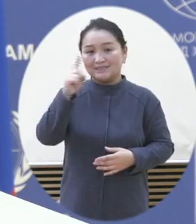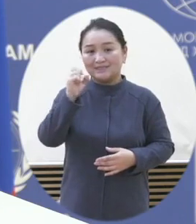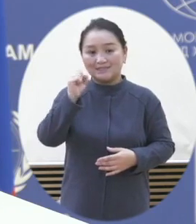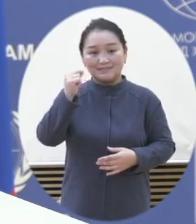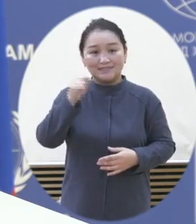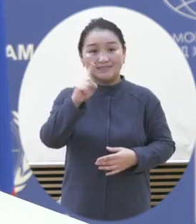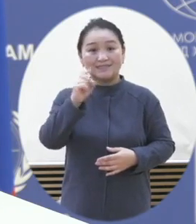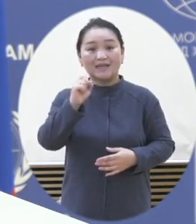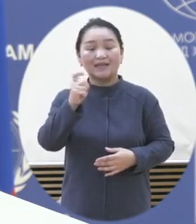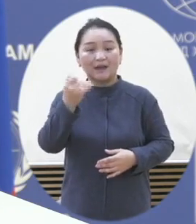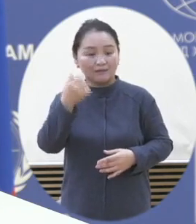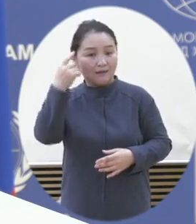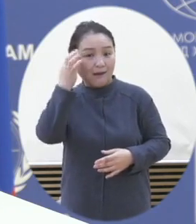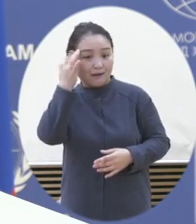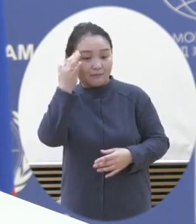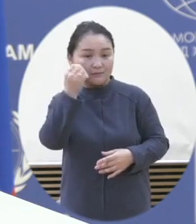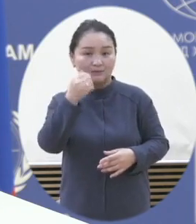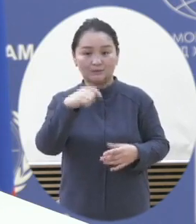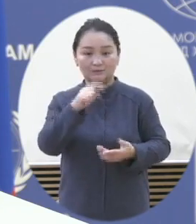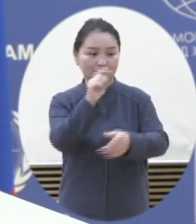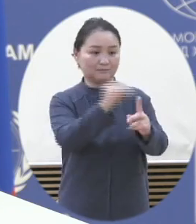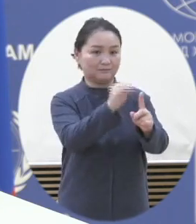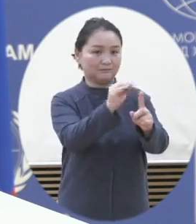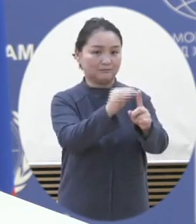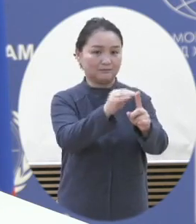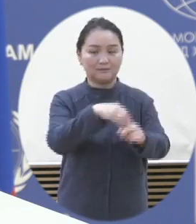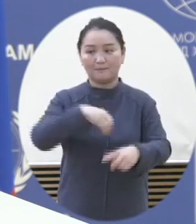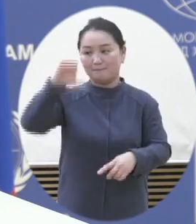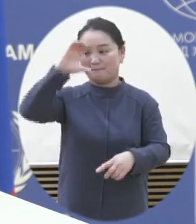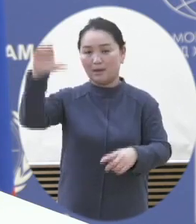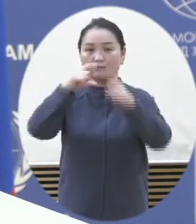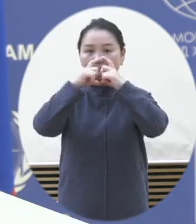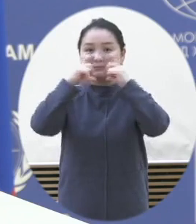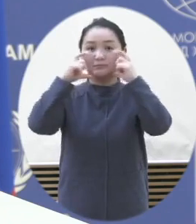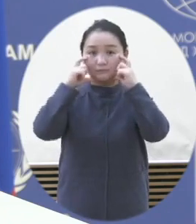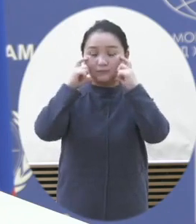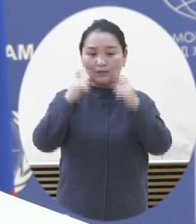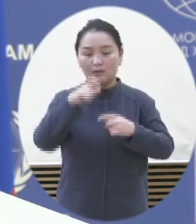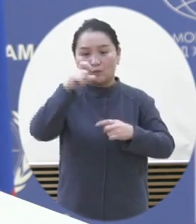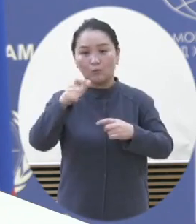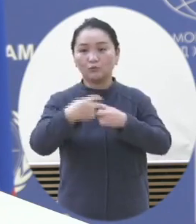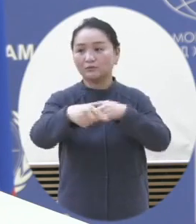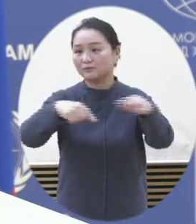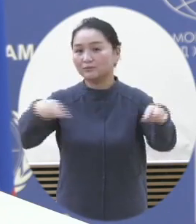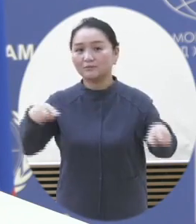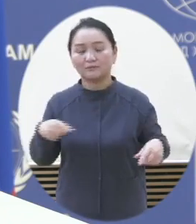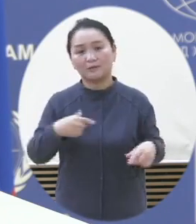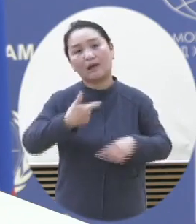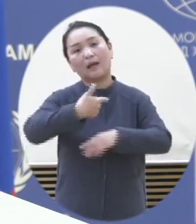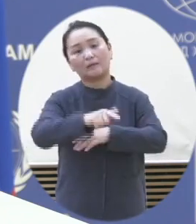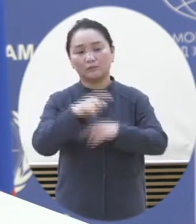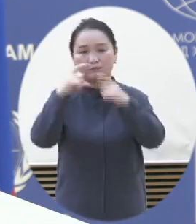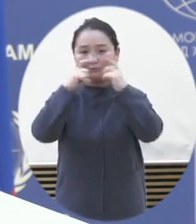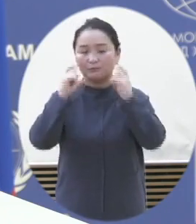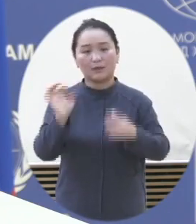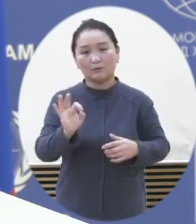шаардахаар зүүж одоо үзүүлэх гэж зүүж ийн гэсэн үг байна юм тий. За тэгээд хүн хоорондын зай барих одоо энэ дадал маань ямар байна вэ гэхээр энэ манад үнэхээр